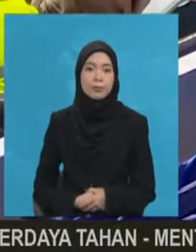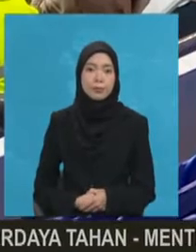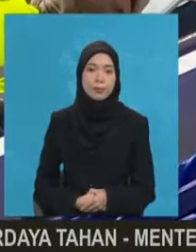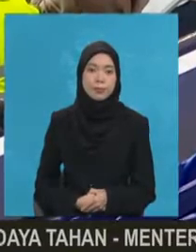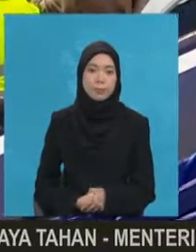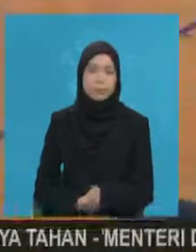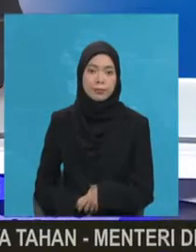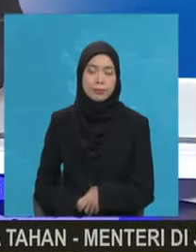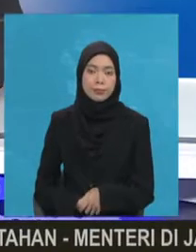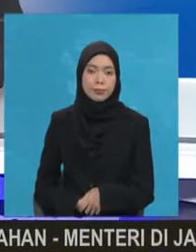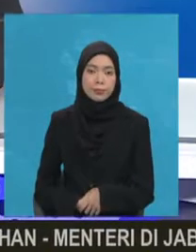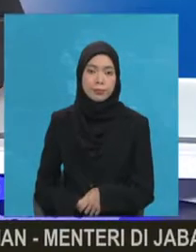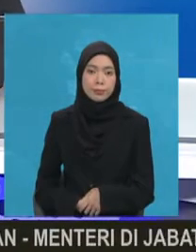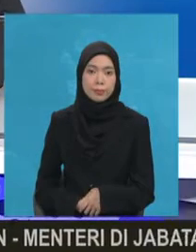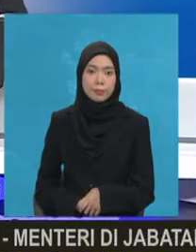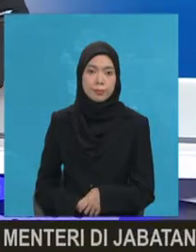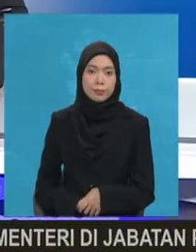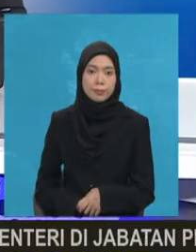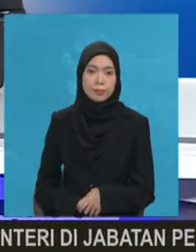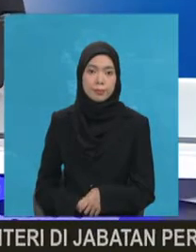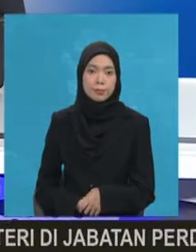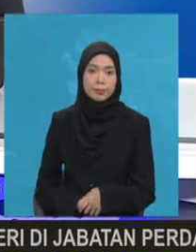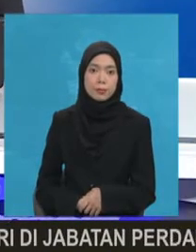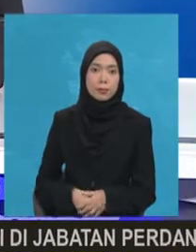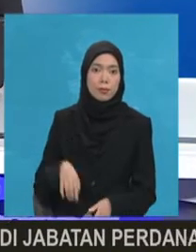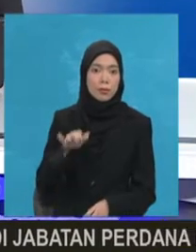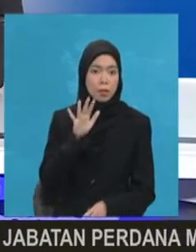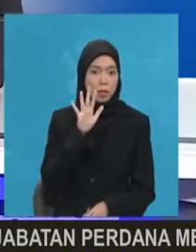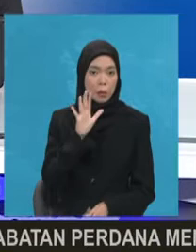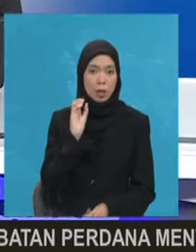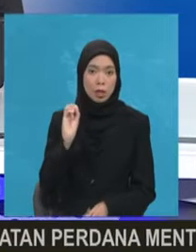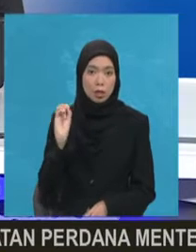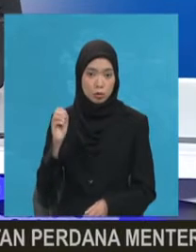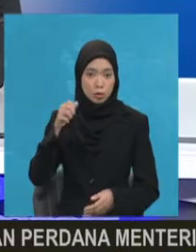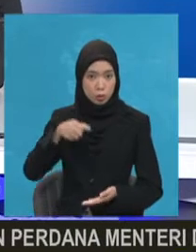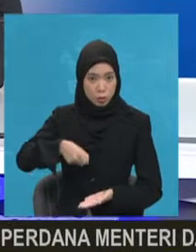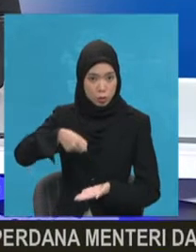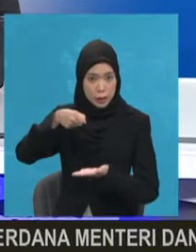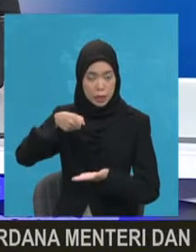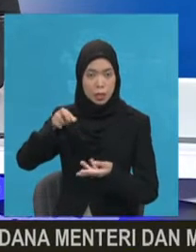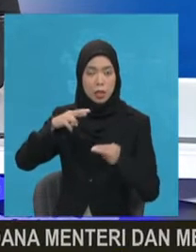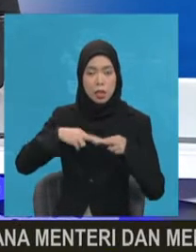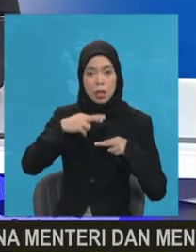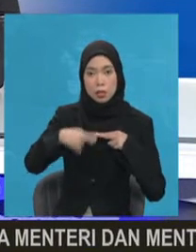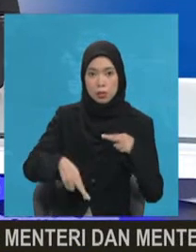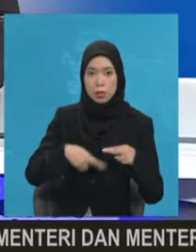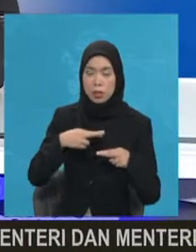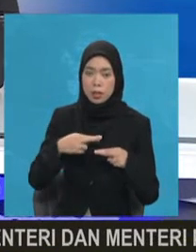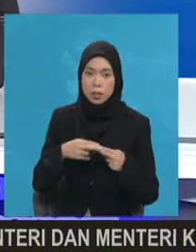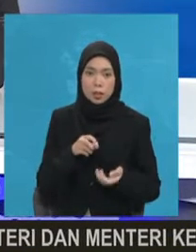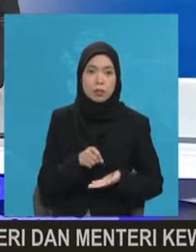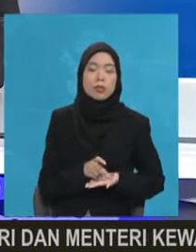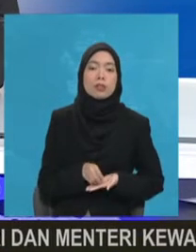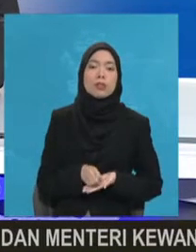Indonesia Hai 500b kitar semula disumbangkan kepada jawatankuasa tertinggi